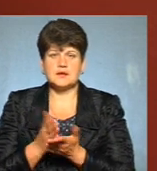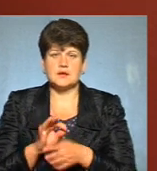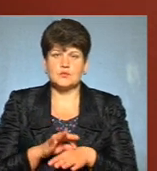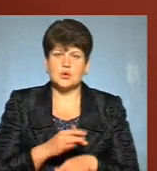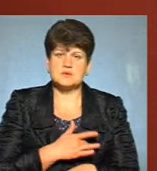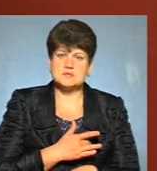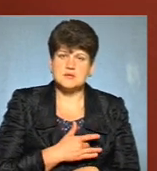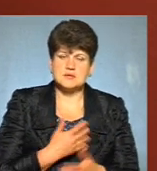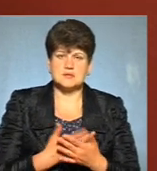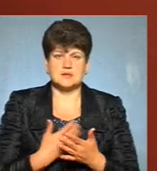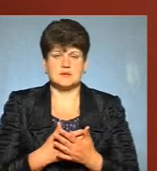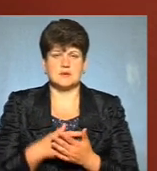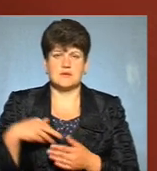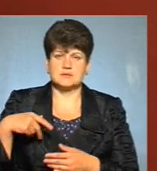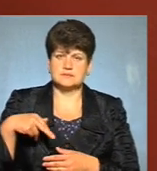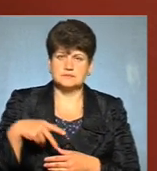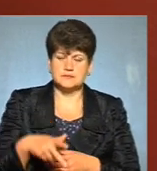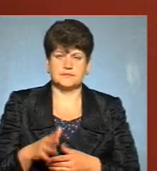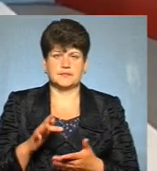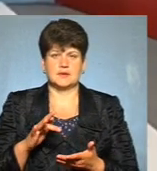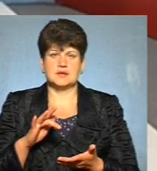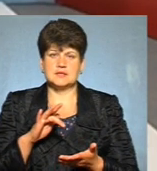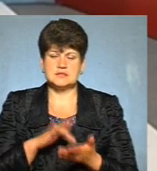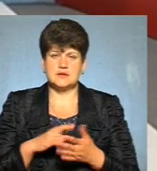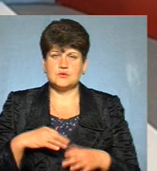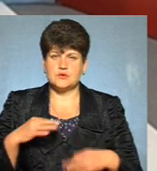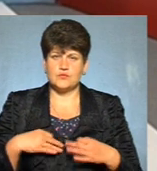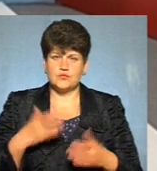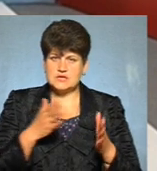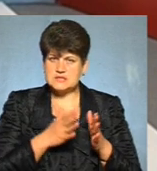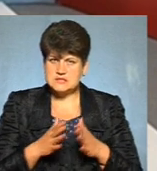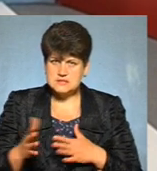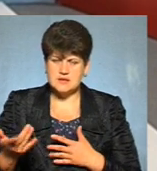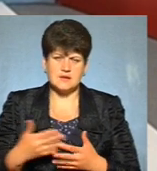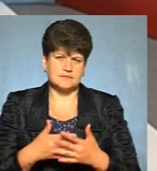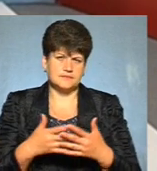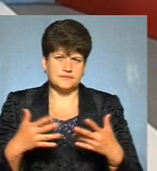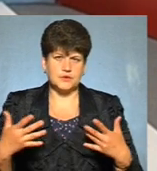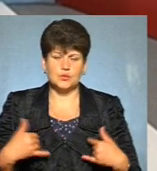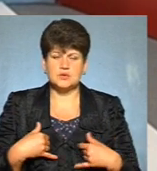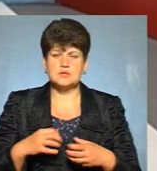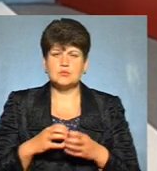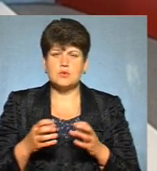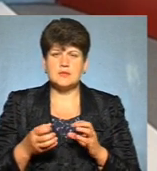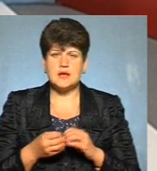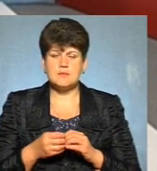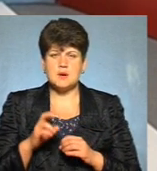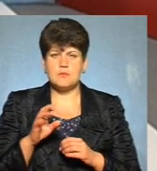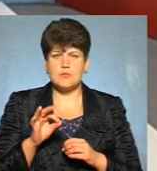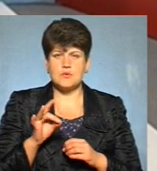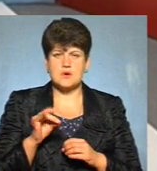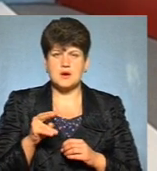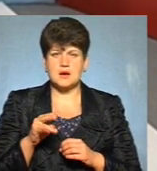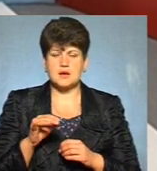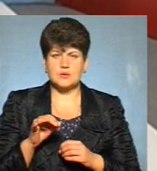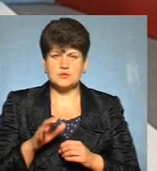серця, опорно-рухового апарату, центральної нервової системи і тому подібне. Тобто в нас проблема бореліозів в області